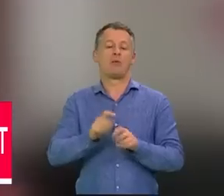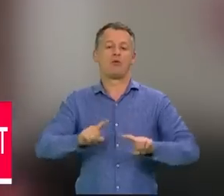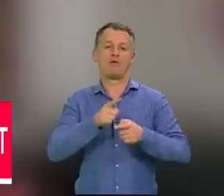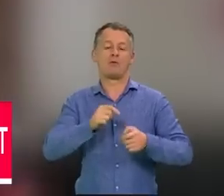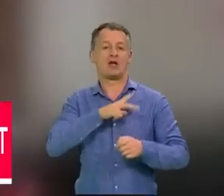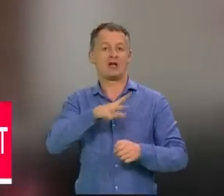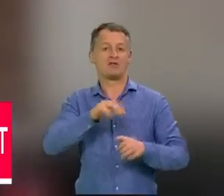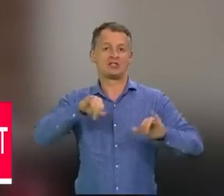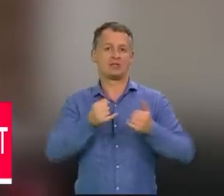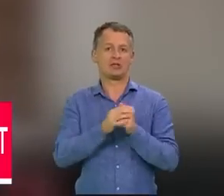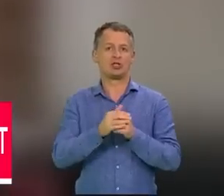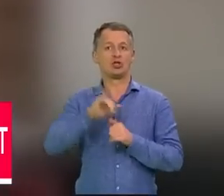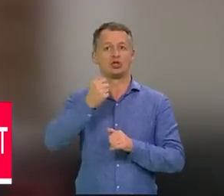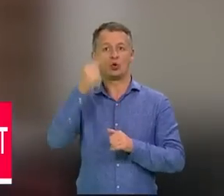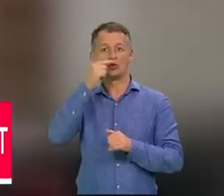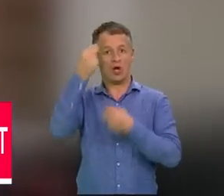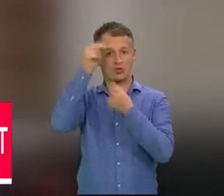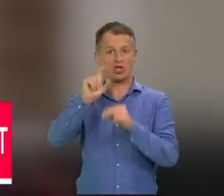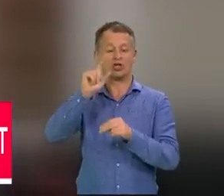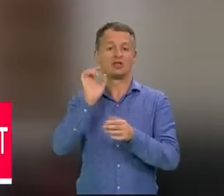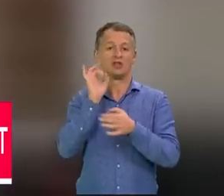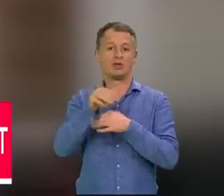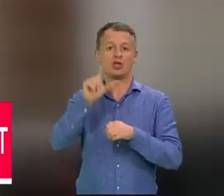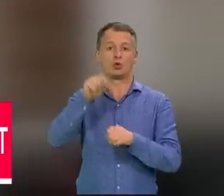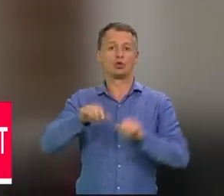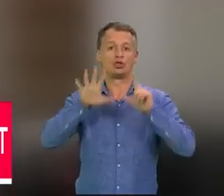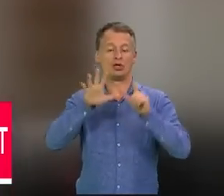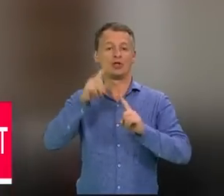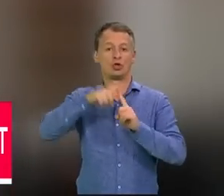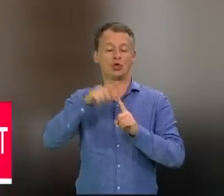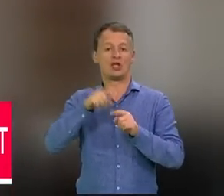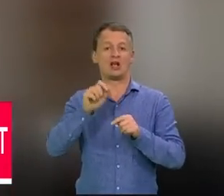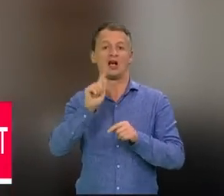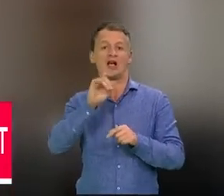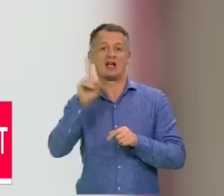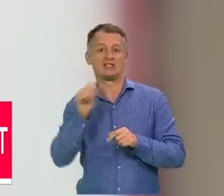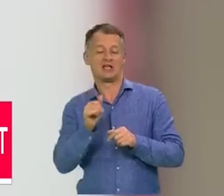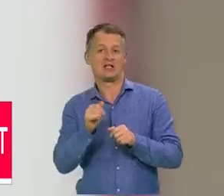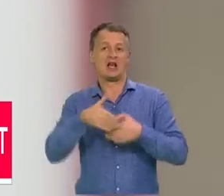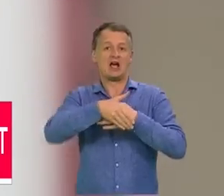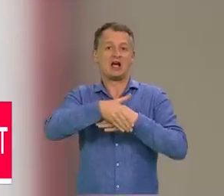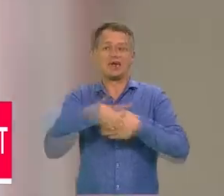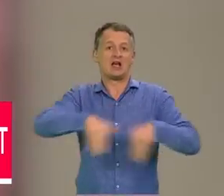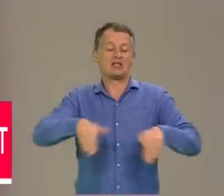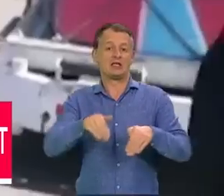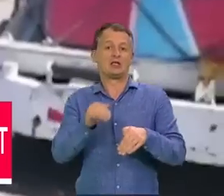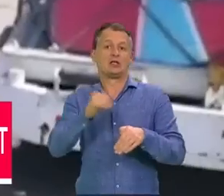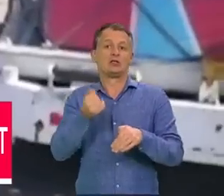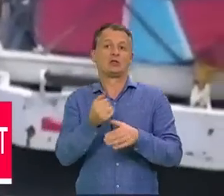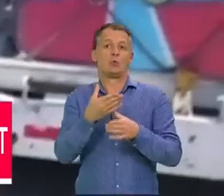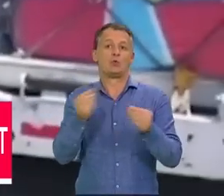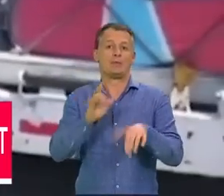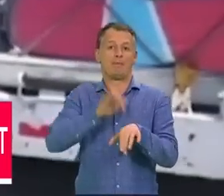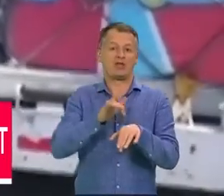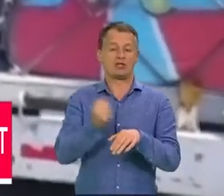situation. Și Rusia a anunțat că va trimite 27 de tone de ajutoare în Gaza. La graniță nu sunt însă numai convoaie care așteaptă să intre. Zeci